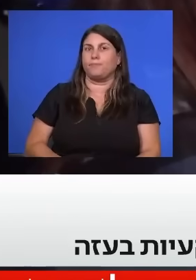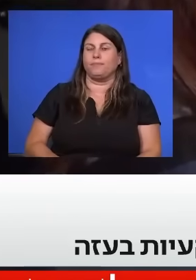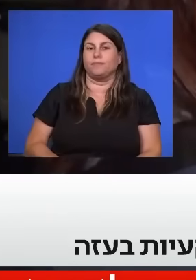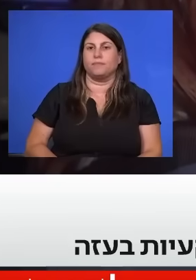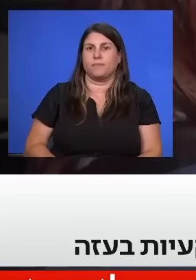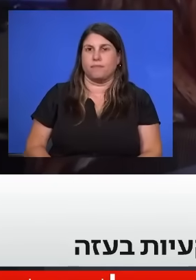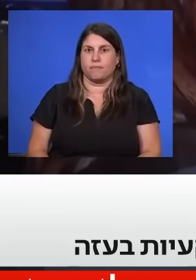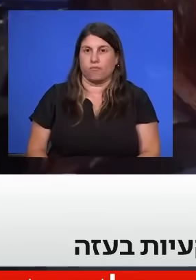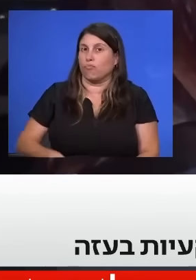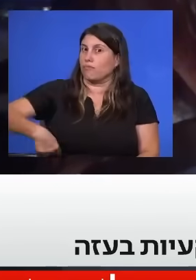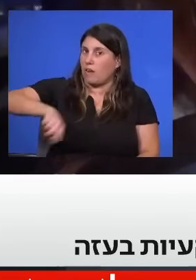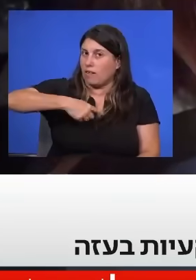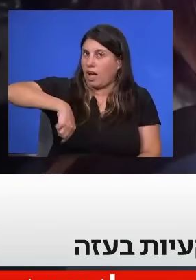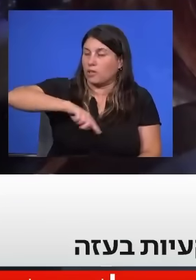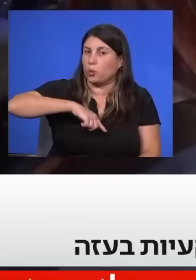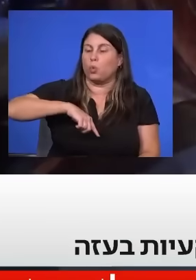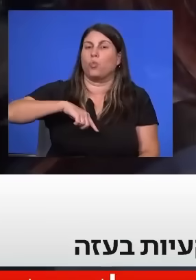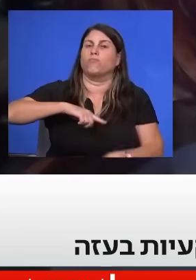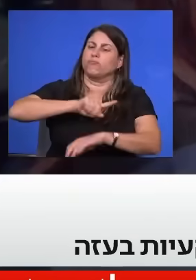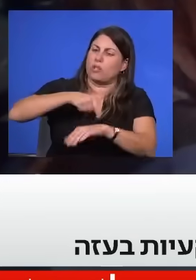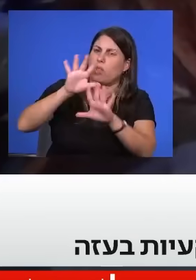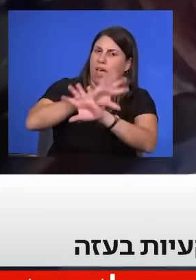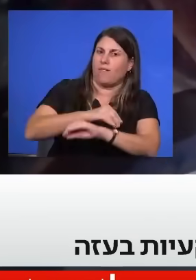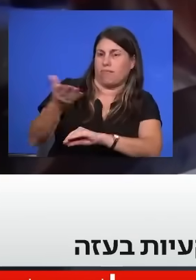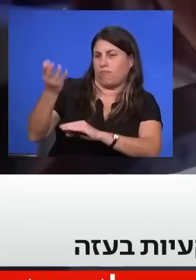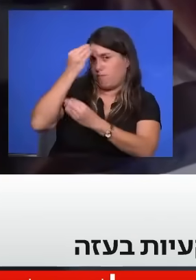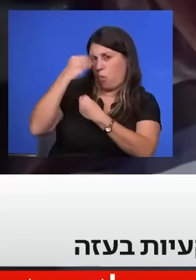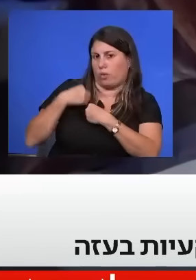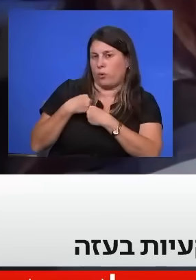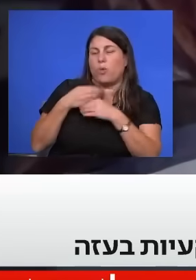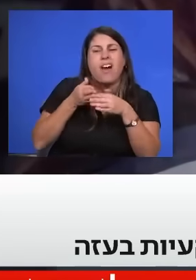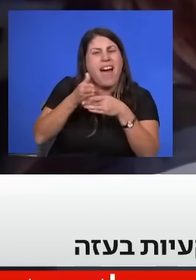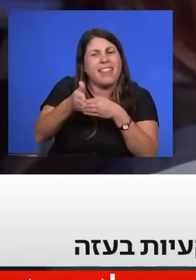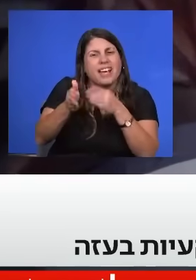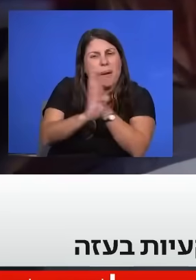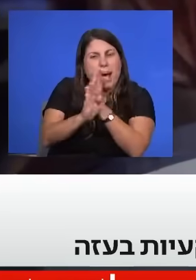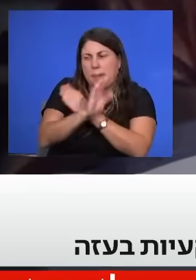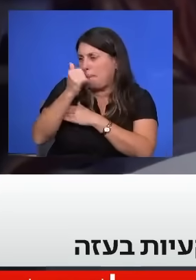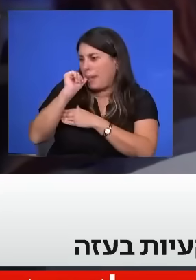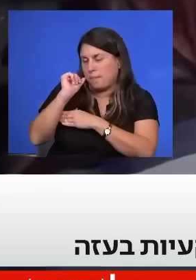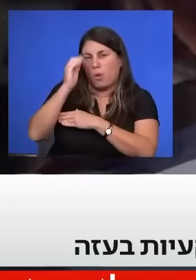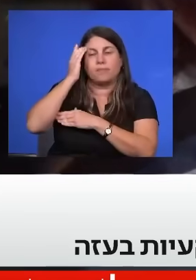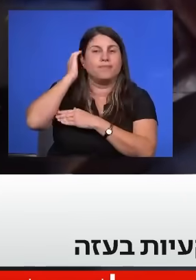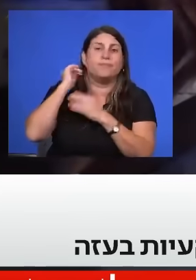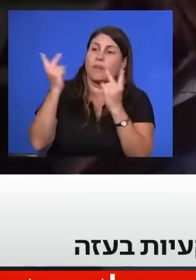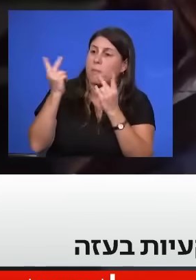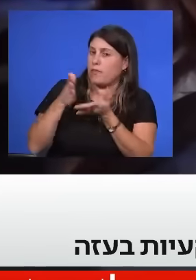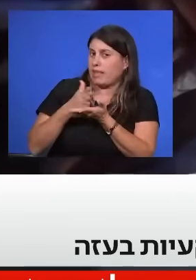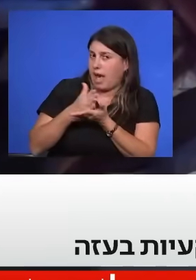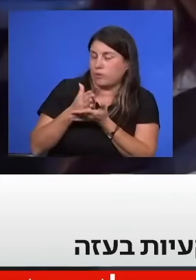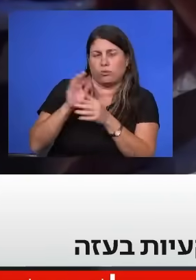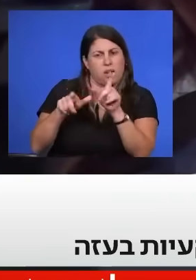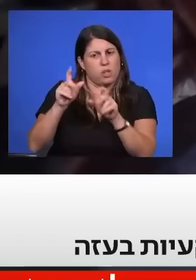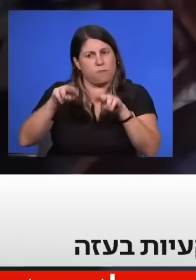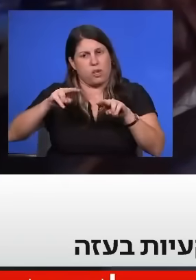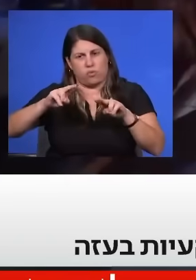אנחנו שעות הערב אתמול קיבלנו את ההודעה על החדירה. כמובן שנערכנו עם מי שיש ביישובים, בתאום עם צהל. צהל